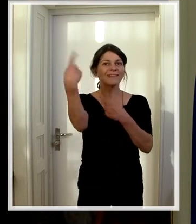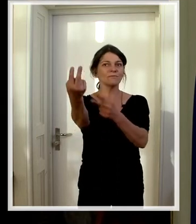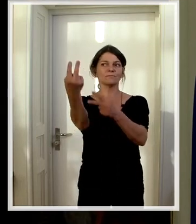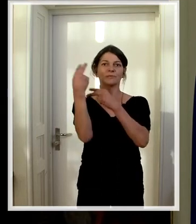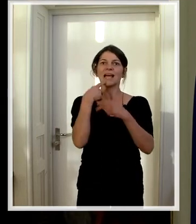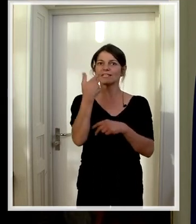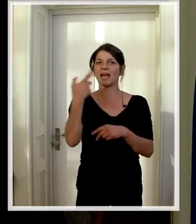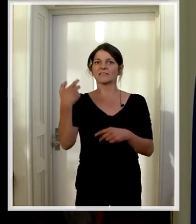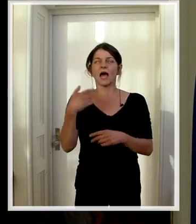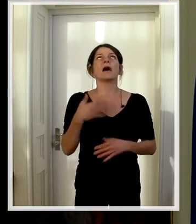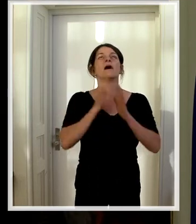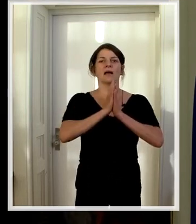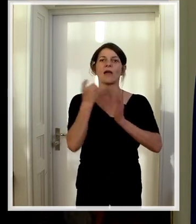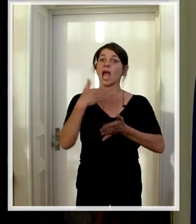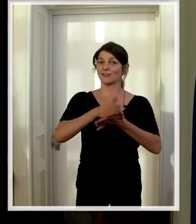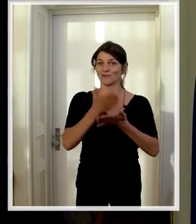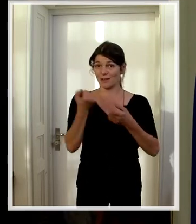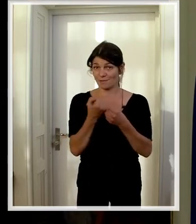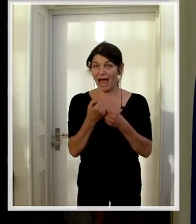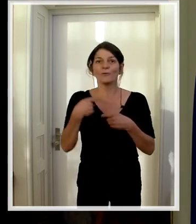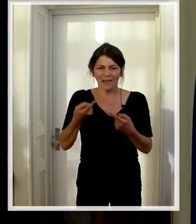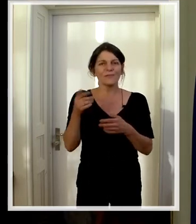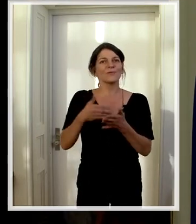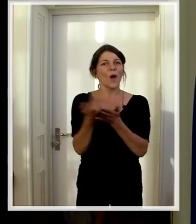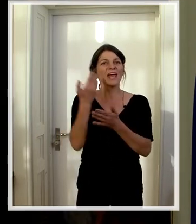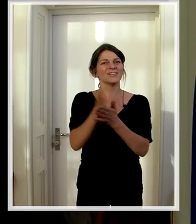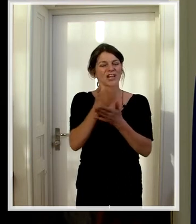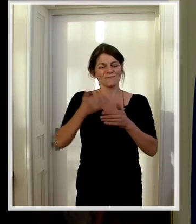ersten Entscheid sind ein Haufen weitere gekommen und darum haben wir im